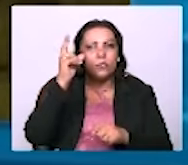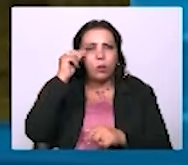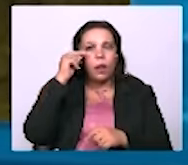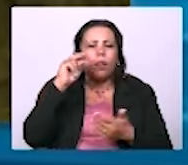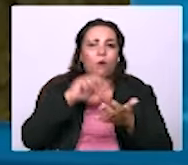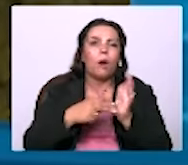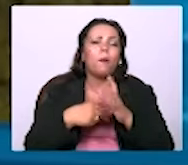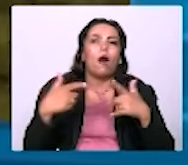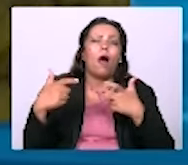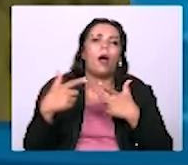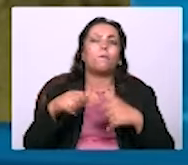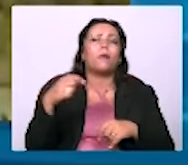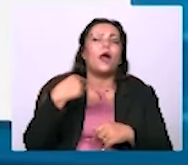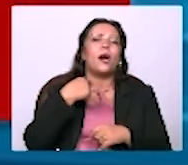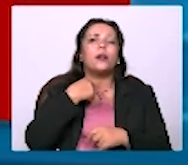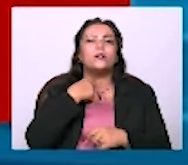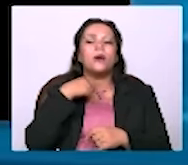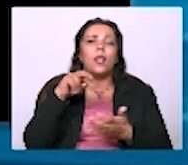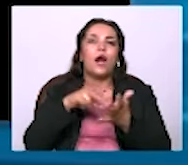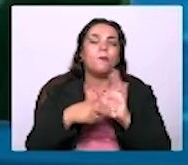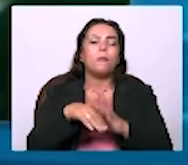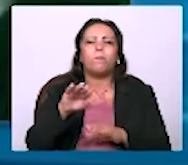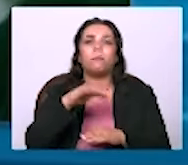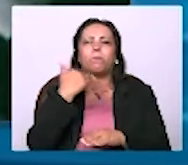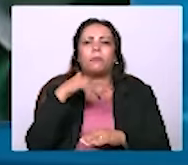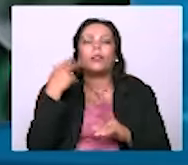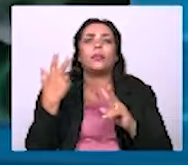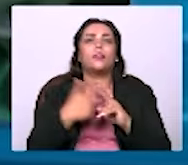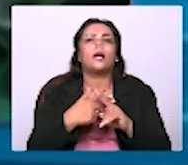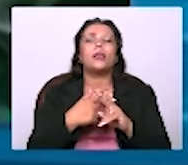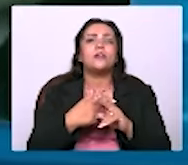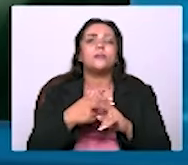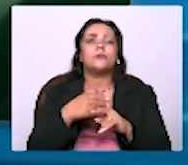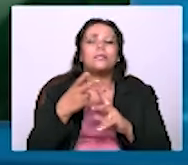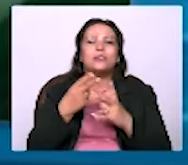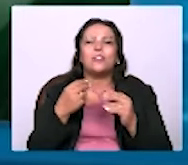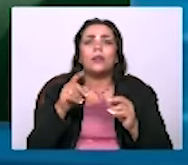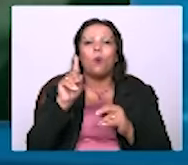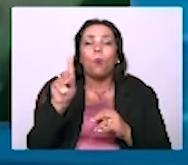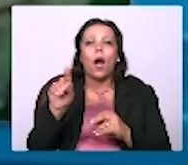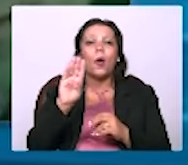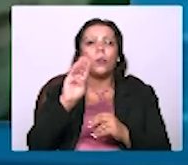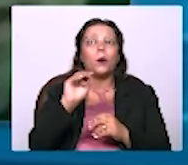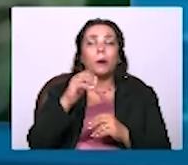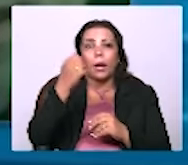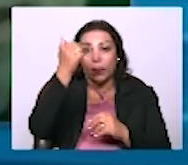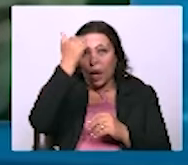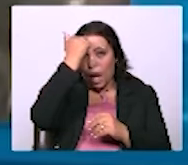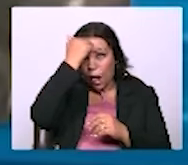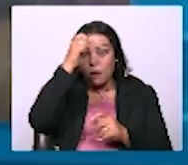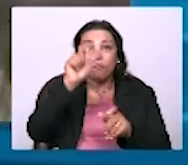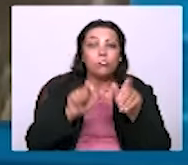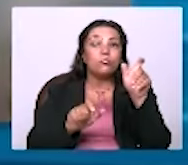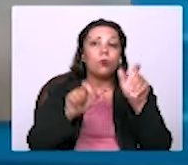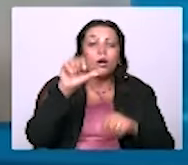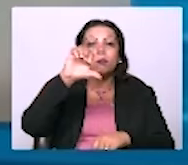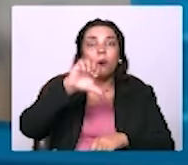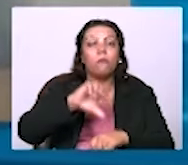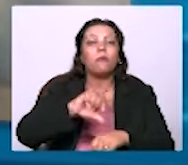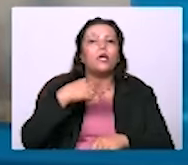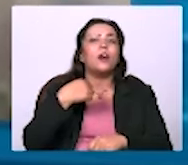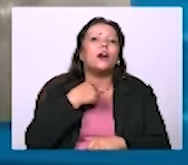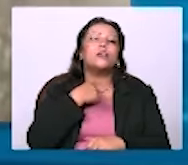حرب غزه التي اودت بحياه اكثر من 41 الف شخص في